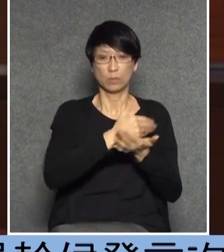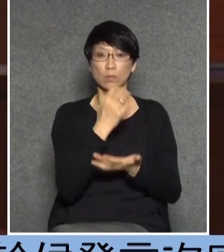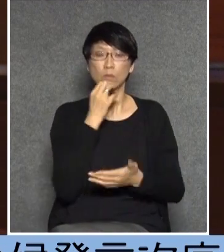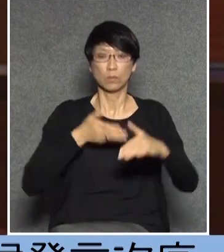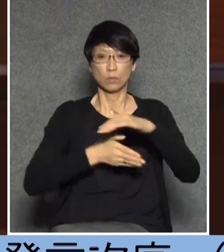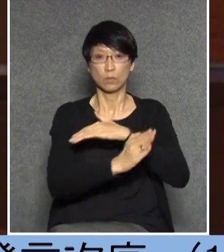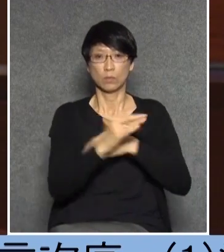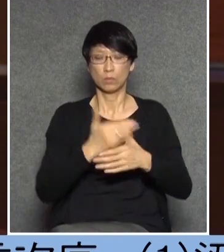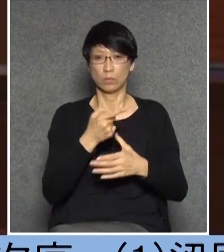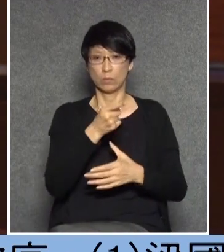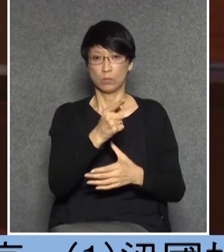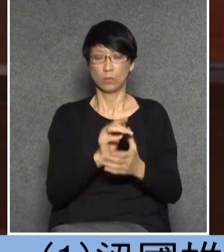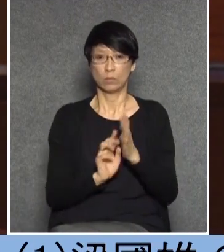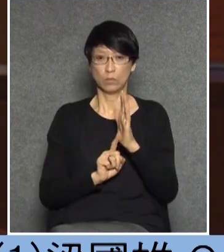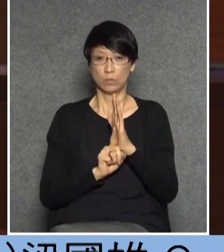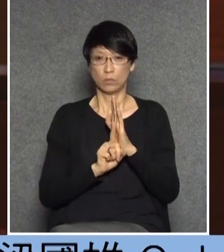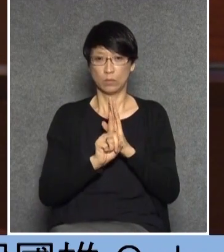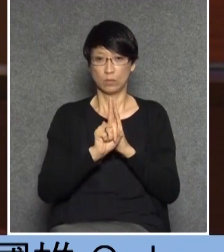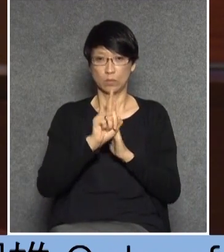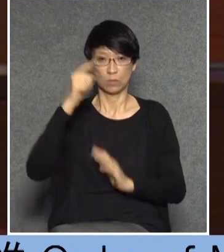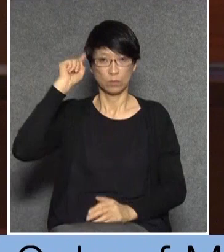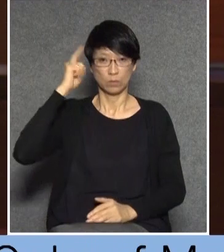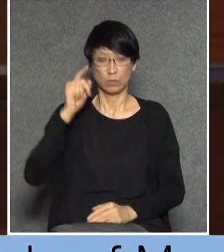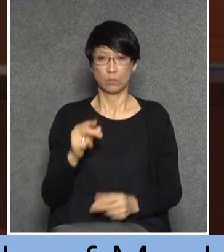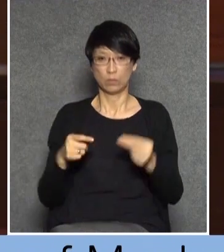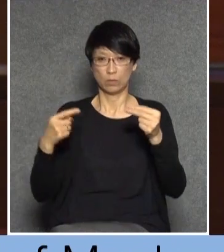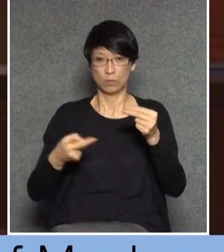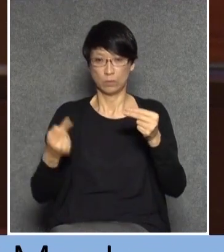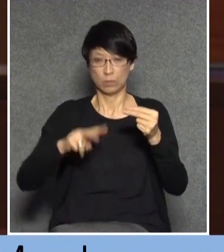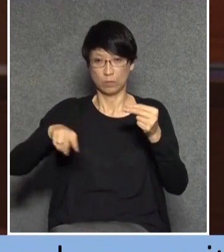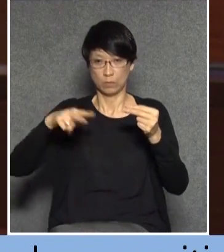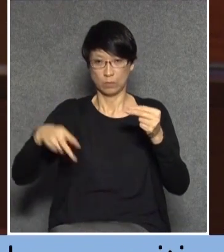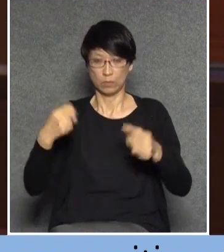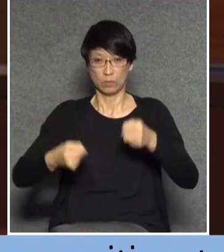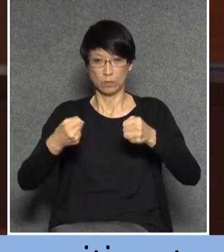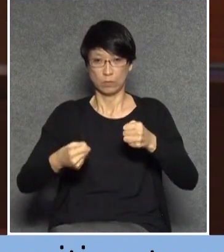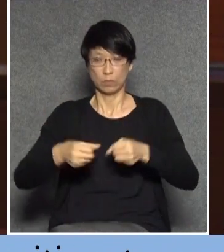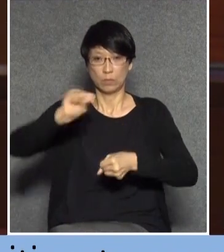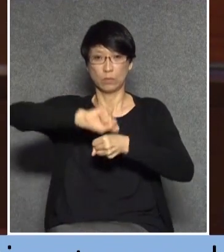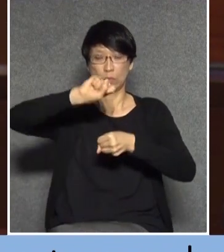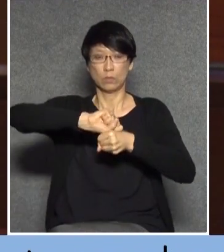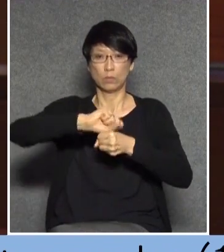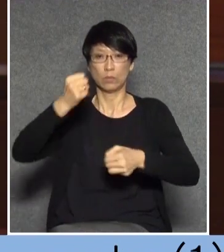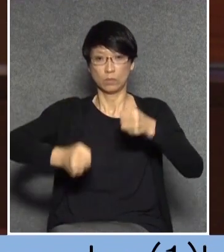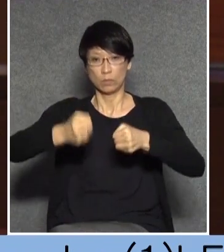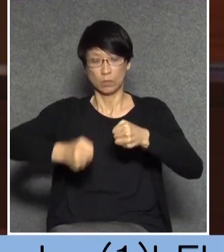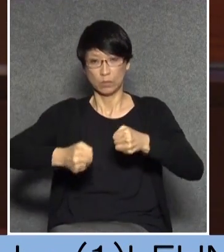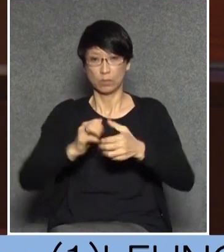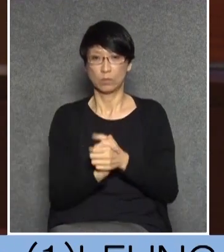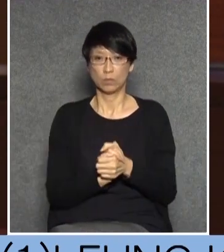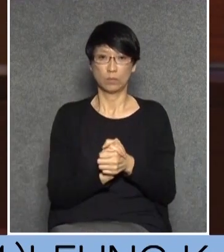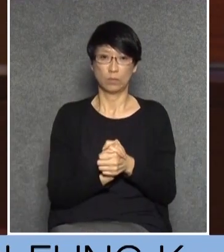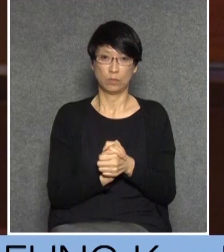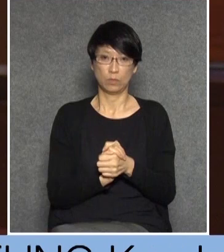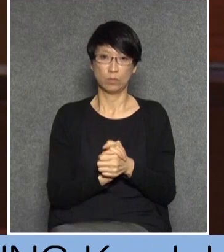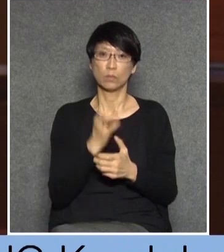隧的流量已上升到每年每日大約是72000架次，再增加車流量呢，就非常接近